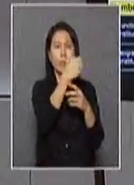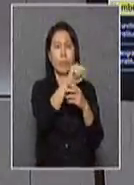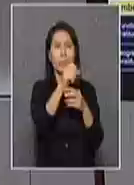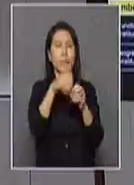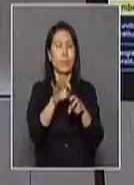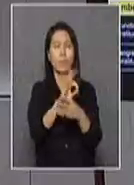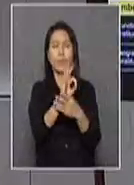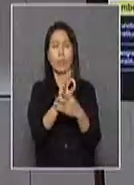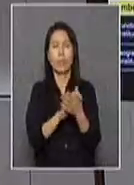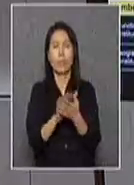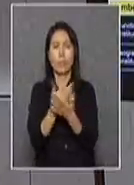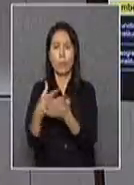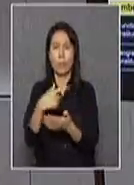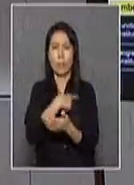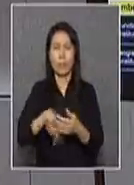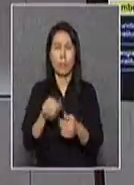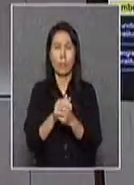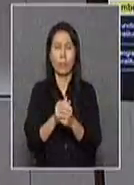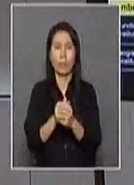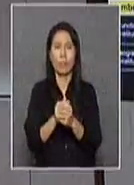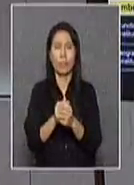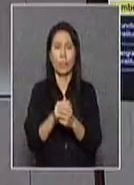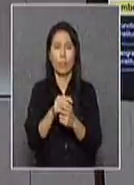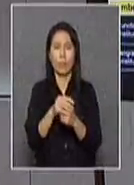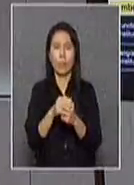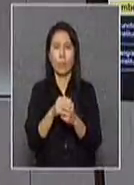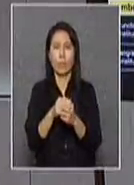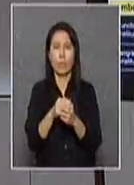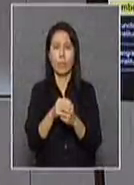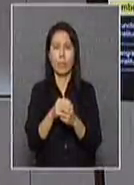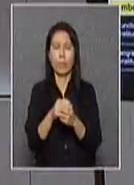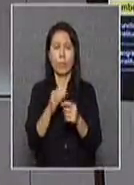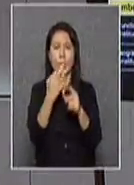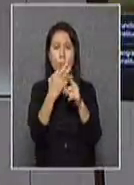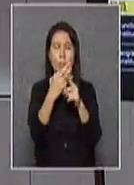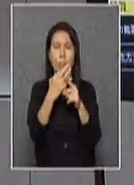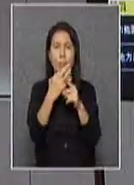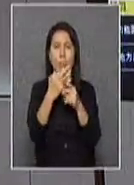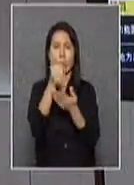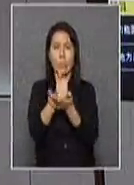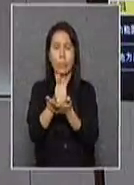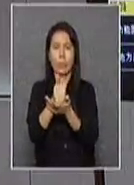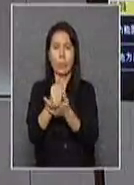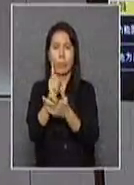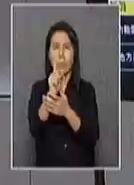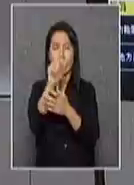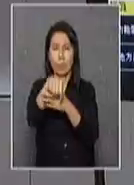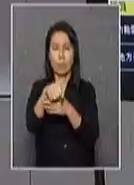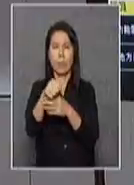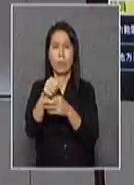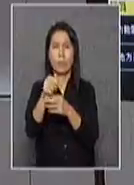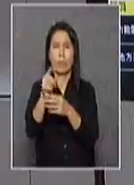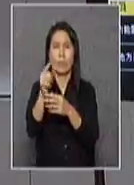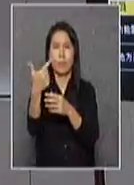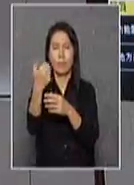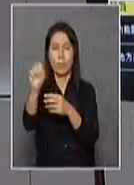權。分區直接選舉產生的議員13位出席，1位贊成，8位